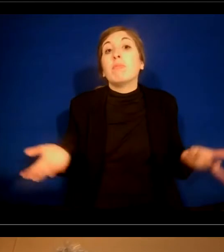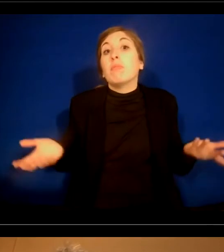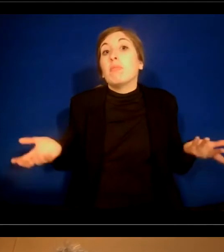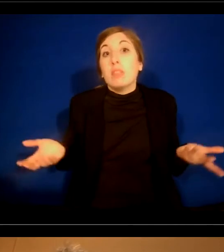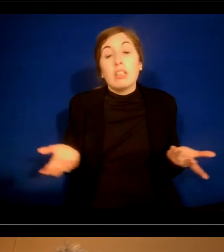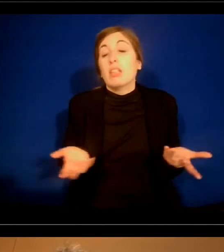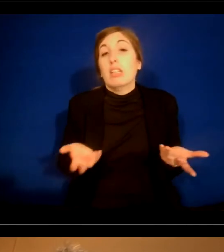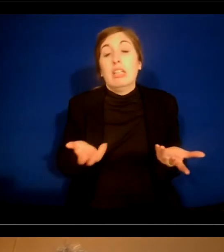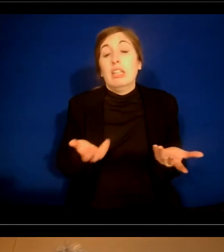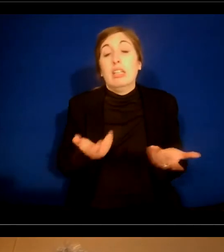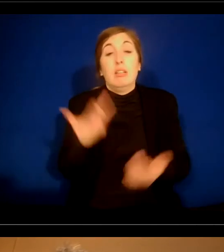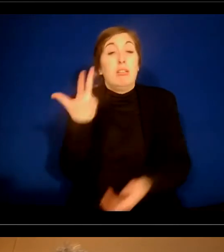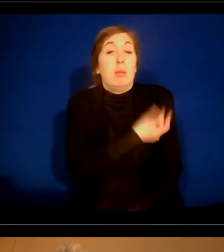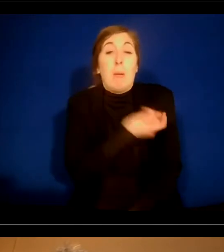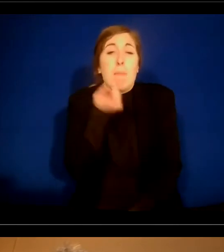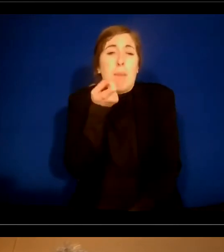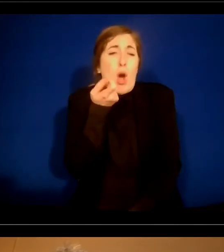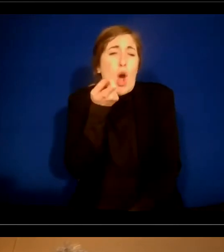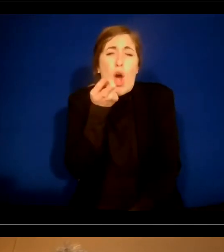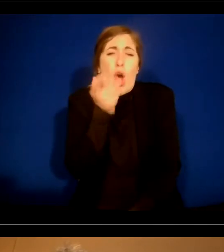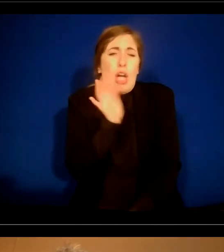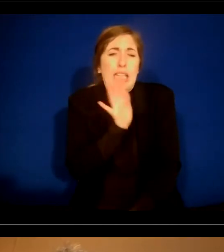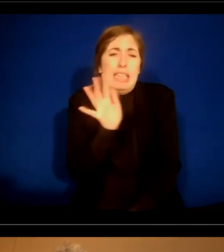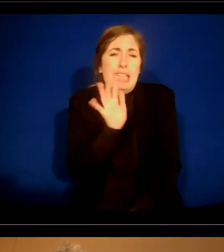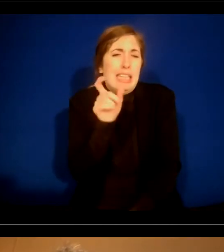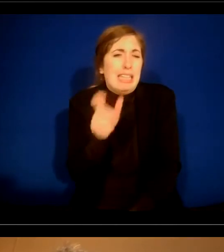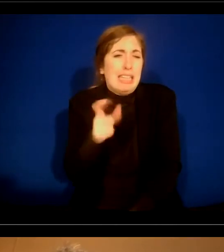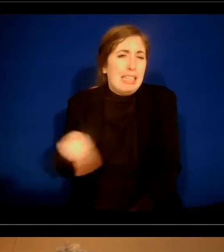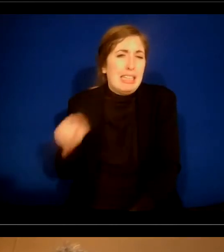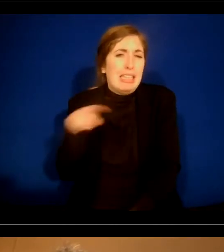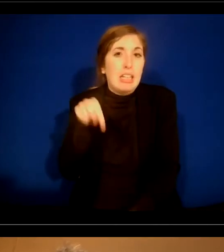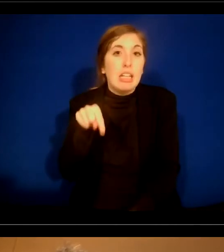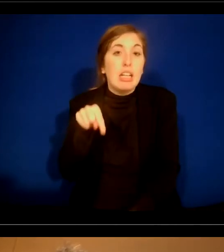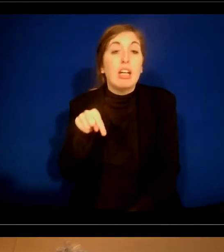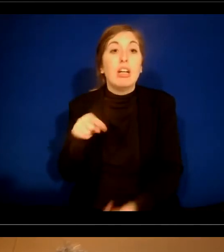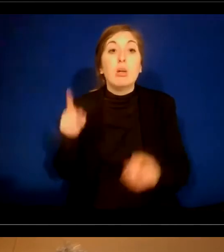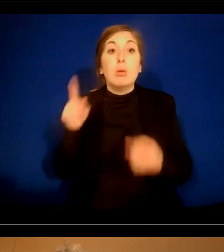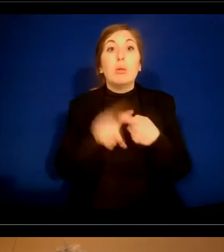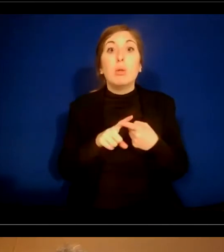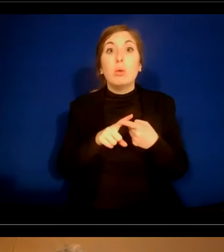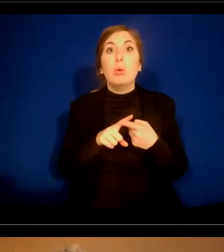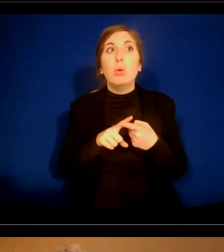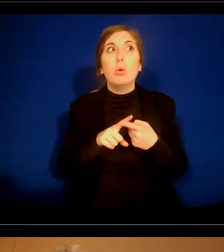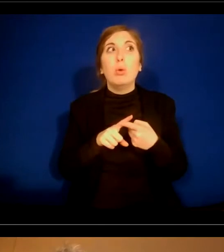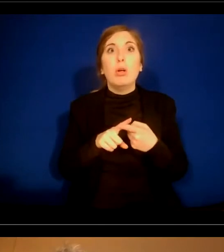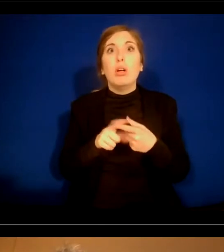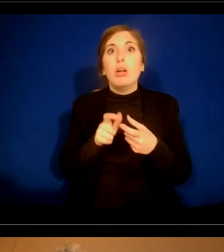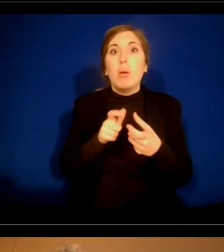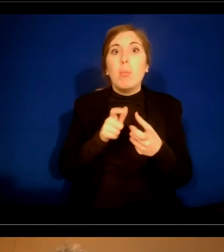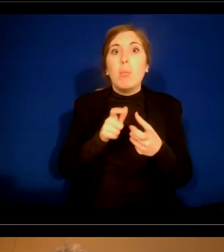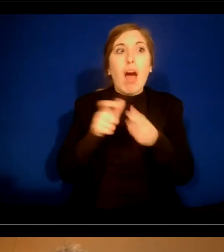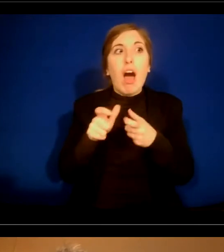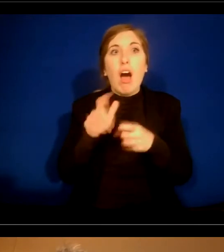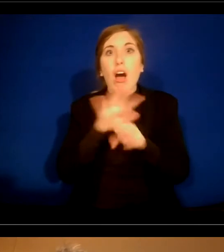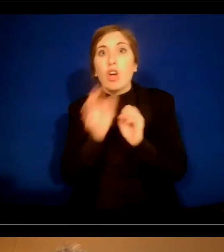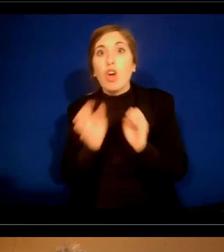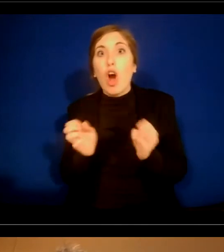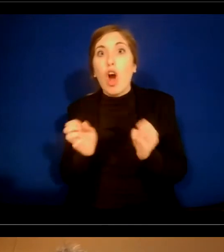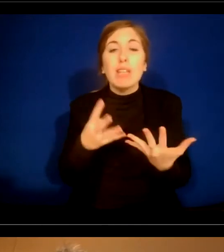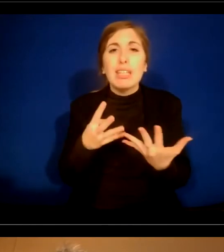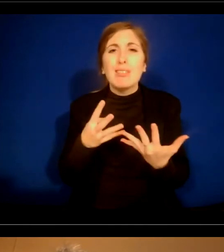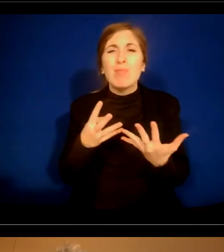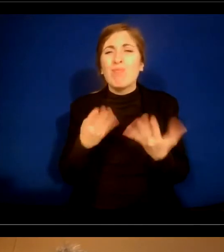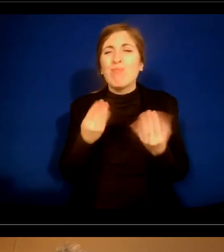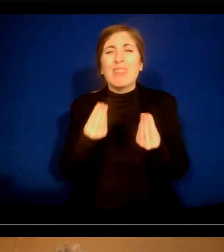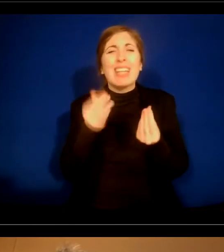molto molto pochi, e anche il parlarne in quel momento lì non sembra prioritario, non sembra rilevante, mentre lo è,